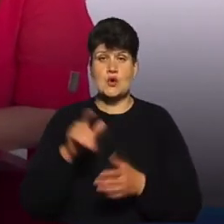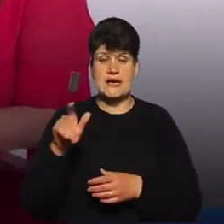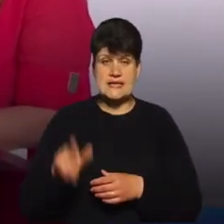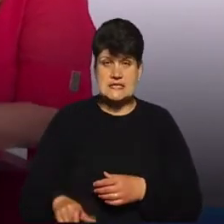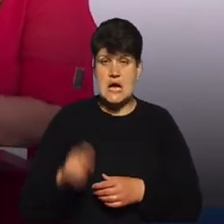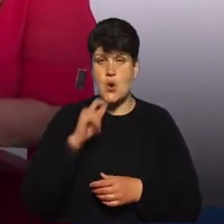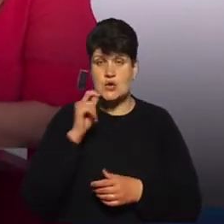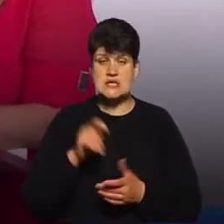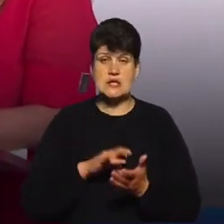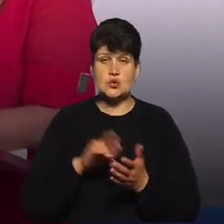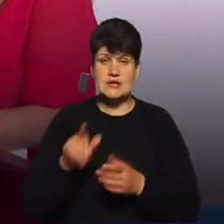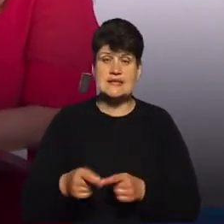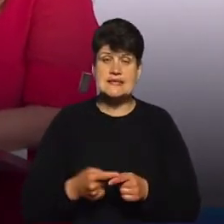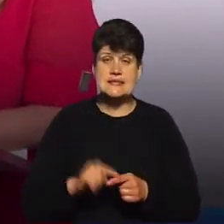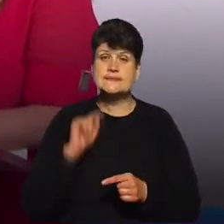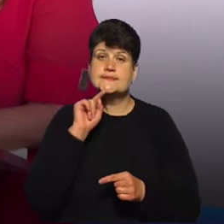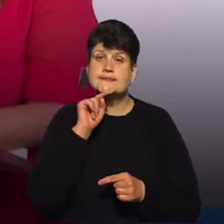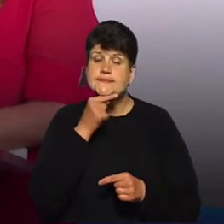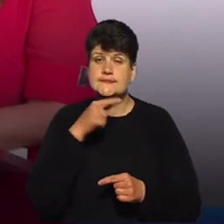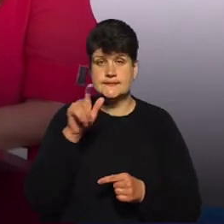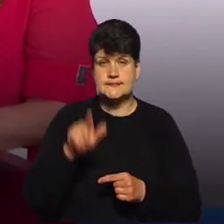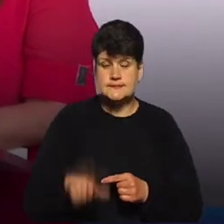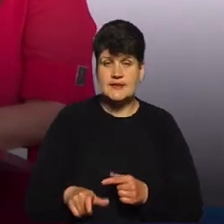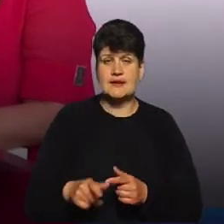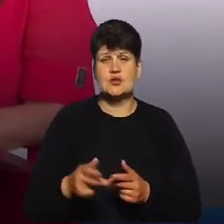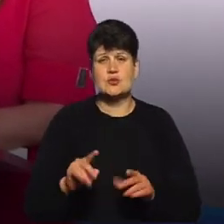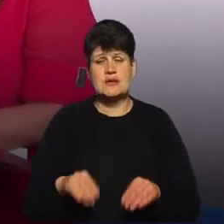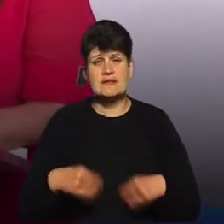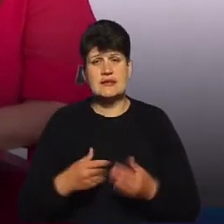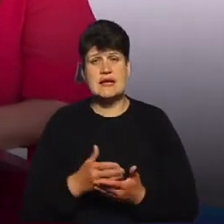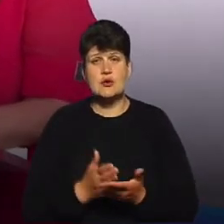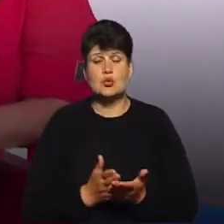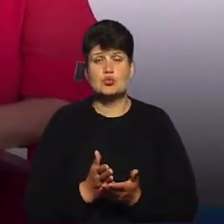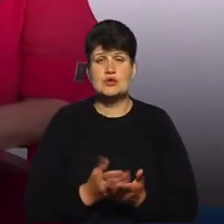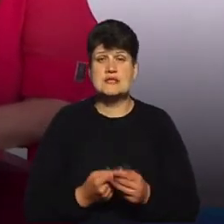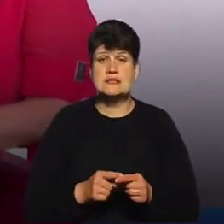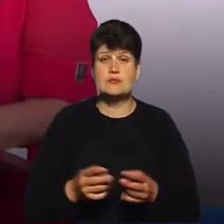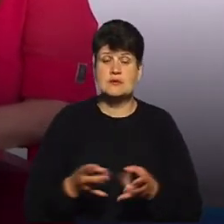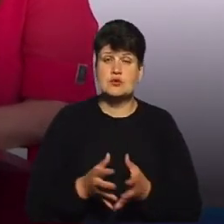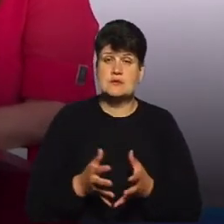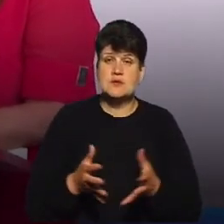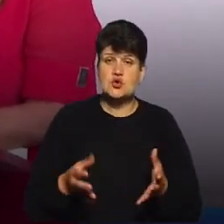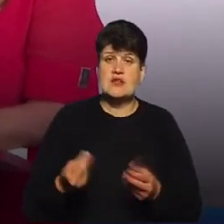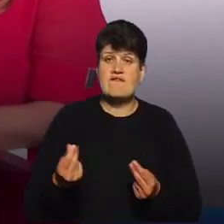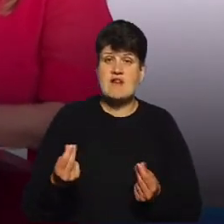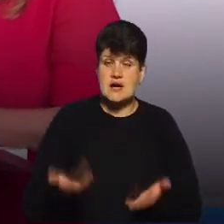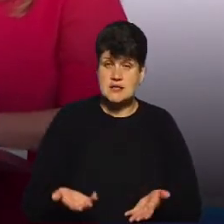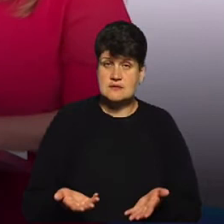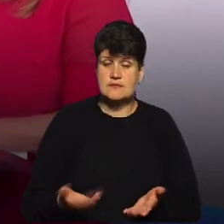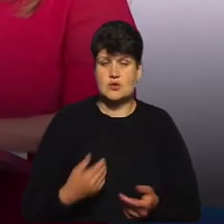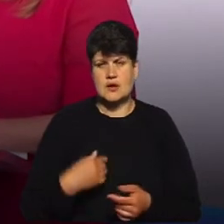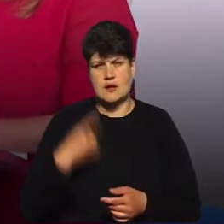турист, який, звичайно, щоб надавати якісні послуги, це потрібно збільшувати вартість. Тоді така фраза, я думаю, що ви її неодноразово вже десь